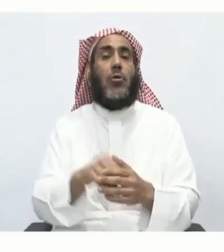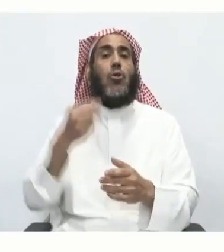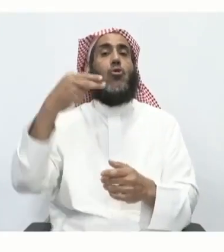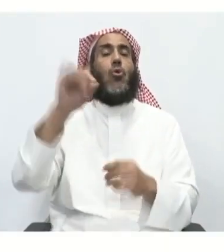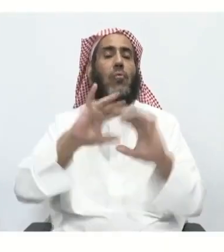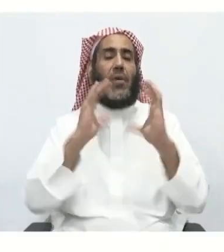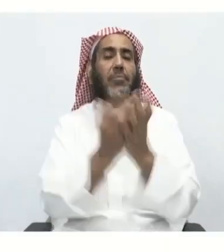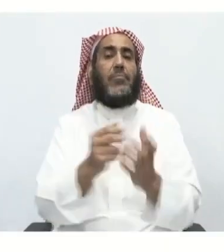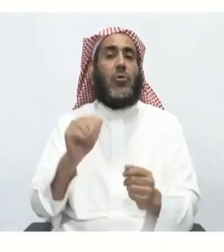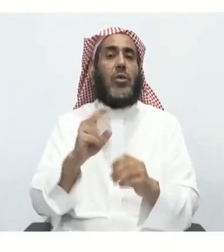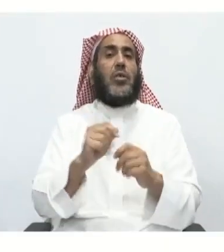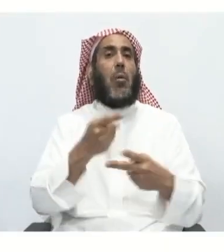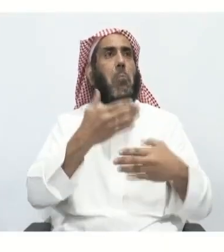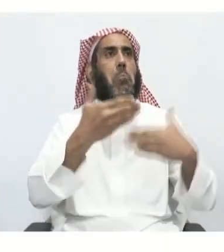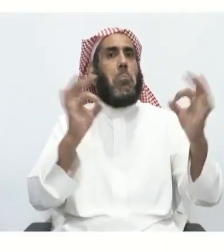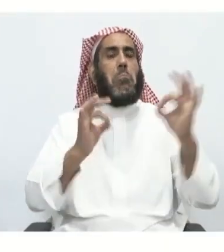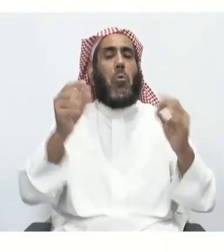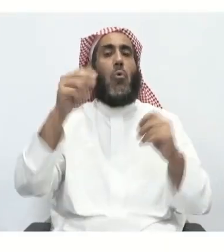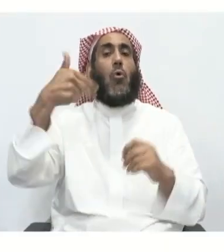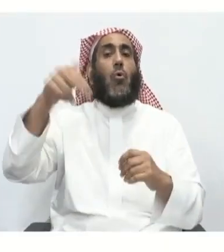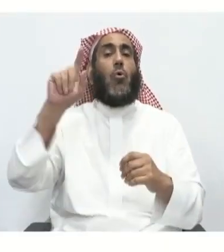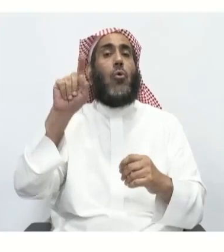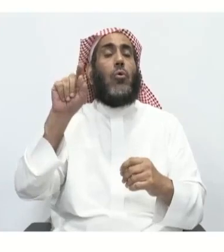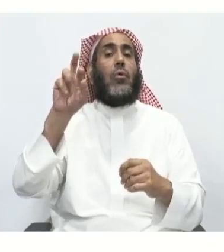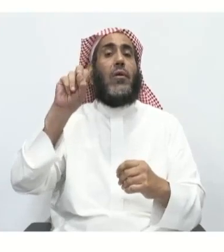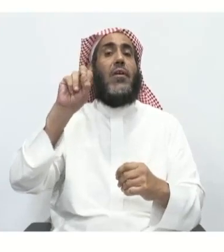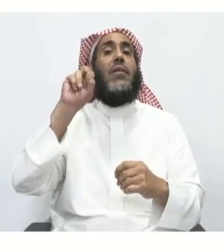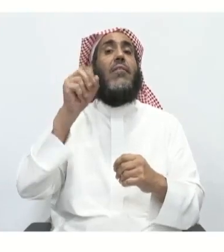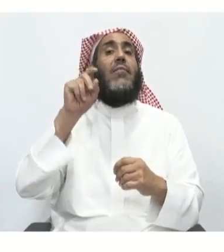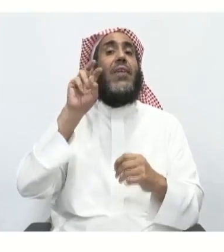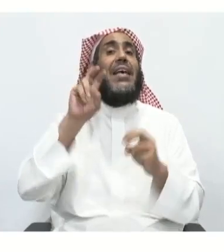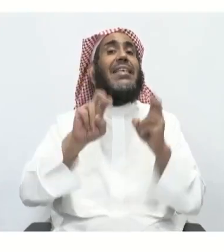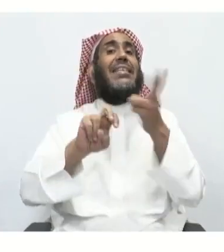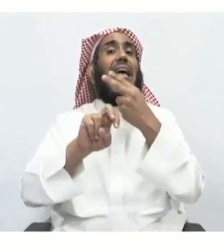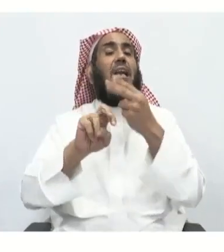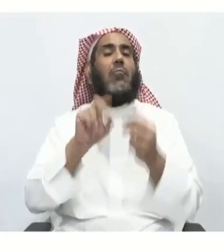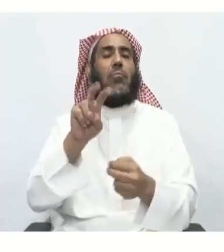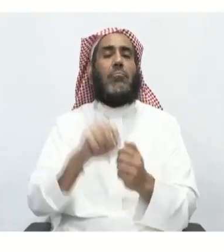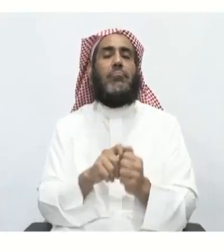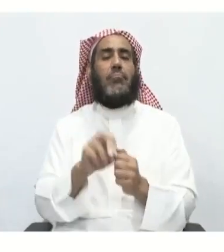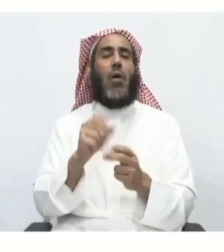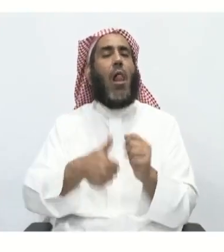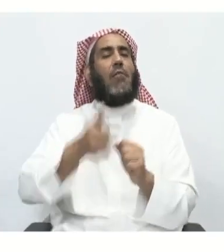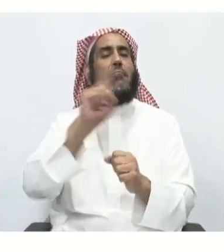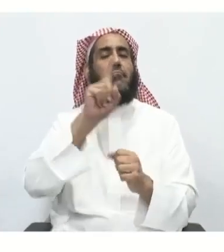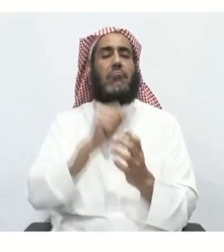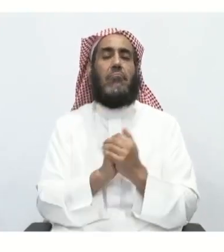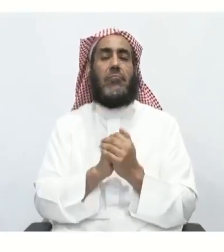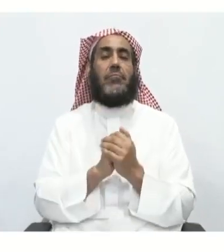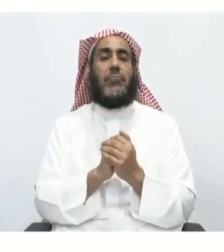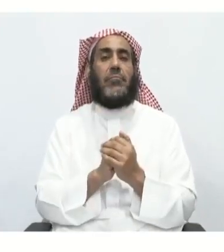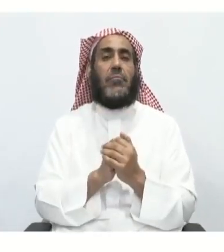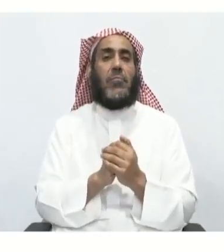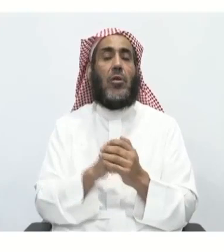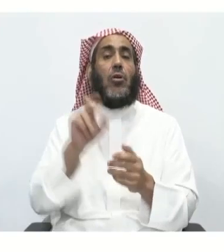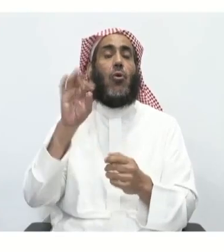غرفه صممت غرفه وهنا لم تاتي الف زائده لان هنا ختم ختم بتاء مربوطه لا تاتي فيه الف زائده